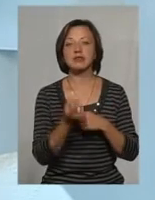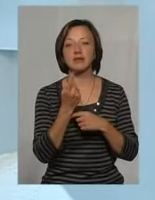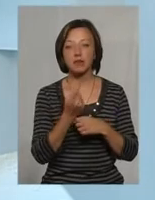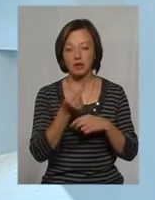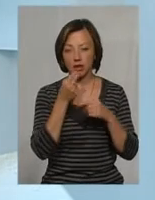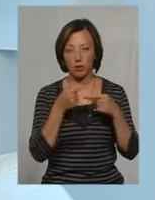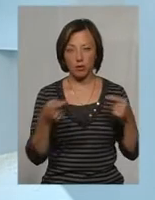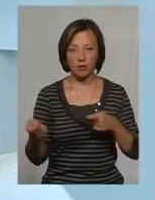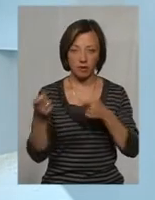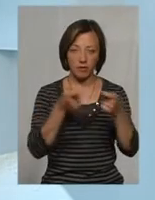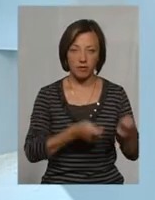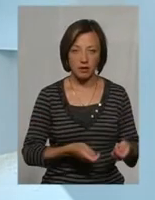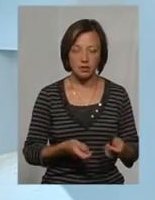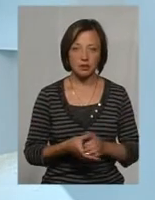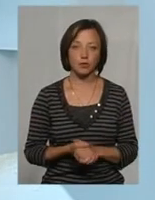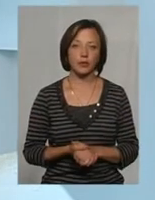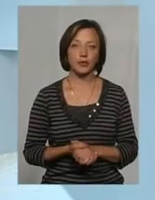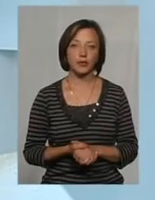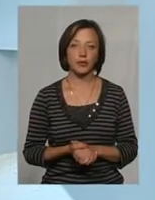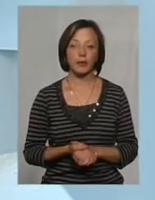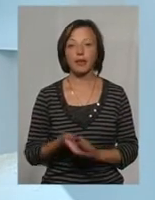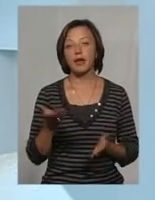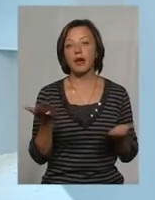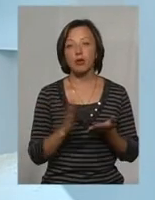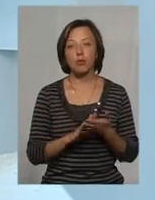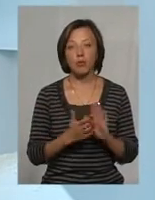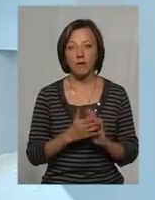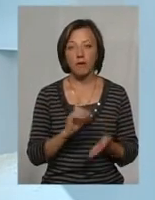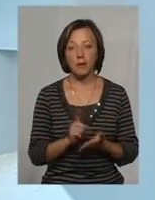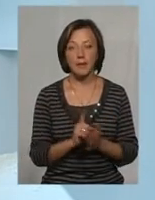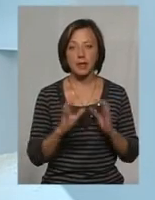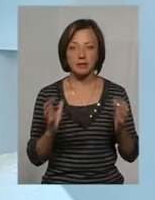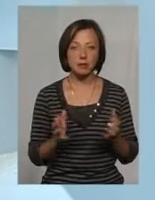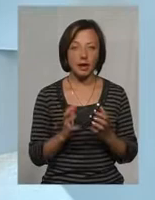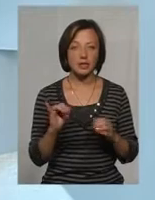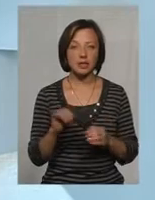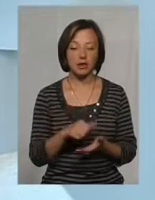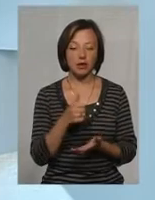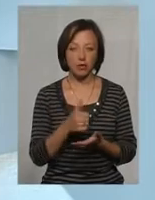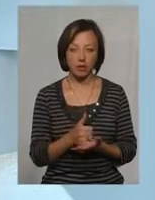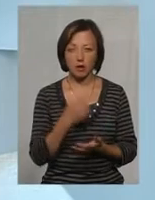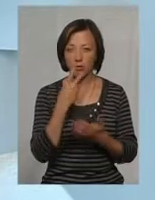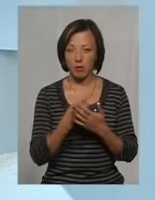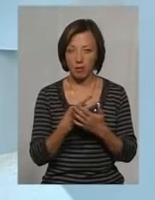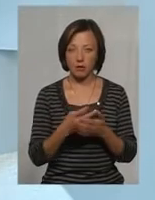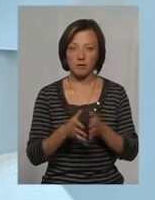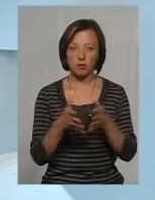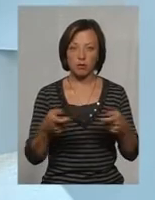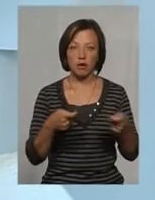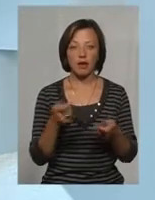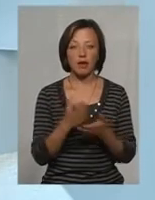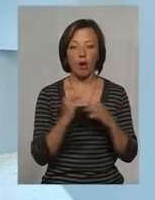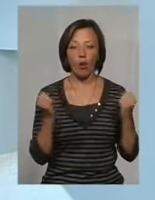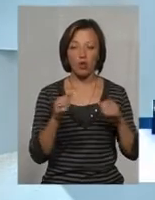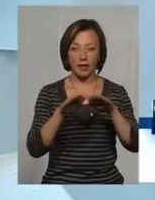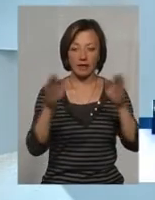харчовий продукт, готовий харчовий продукт, в яких умовах він має зберігатися. І саме можемо побачити в супермаркету, чи є ця холодильна вітрина,